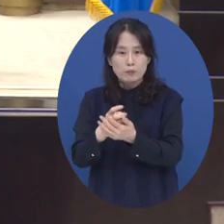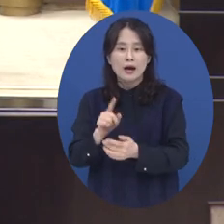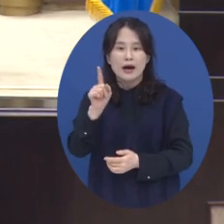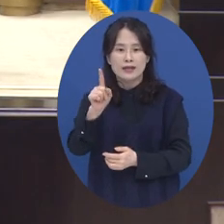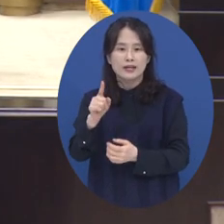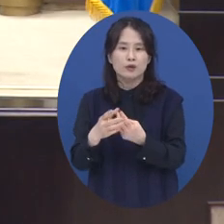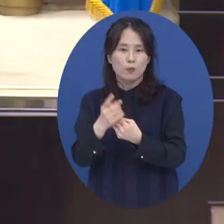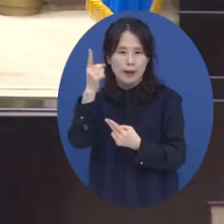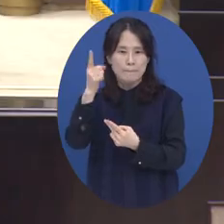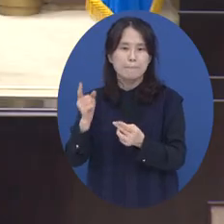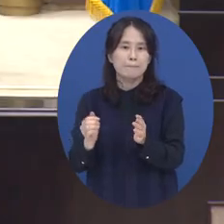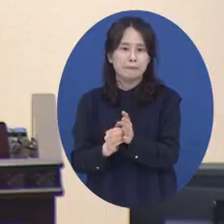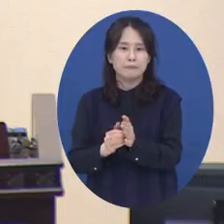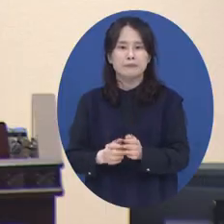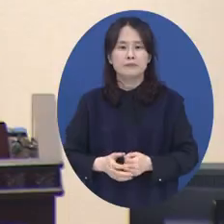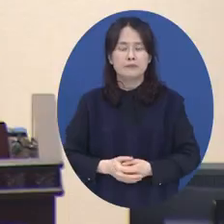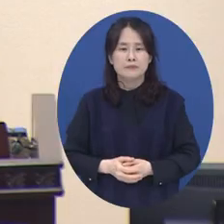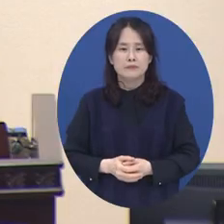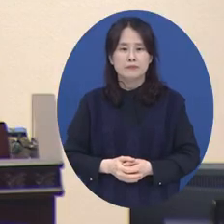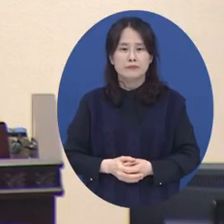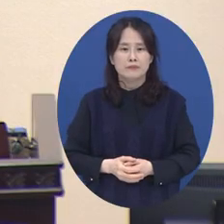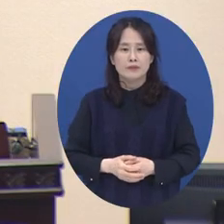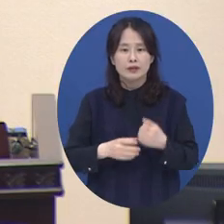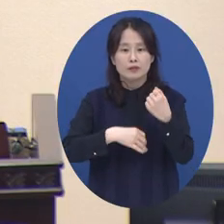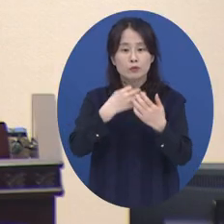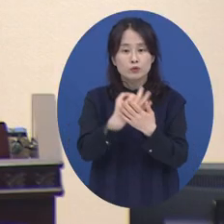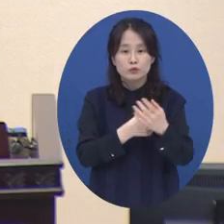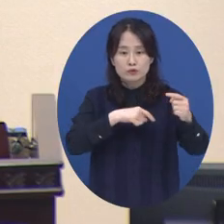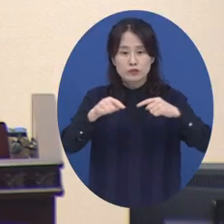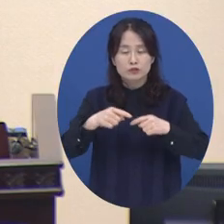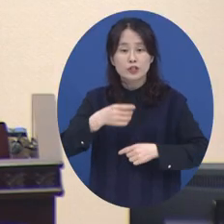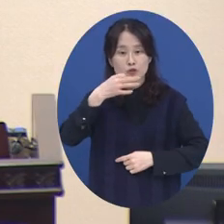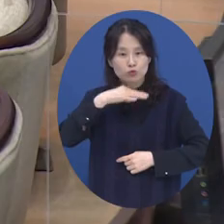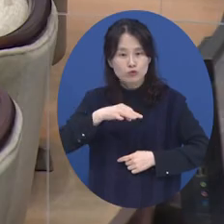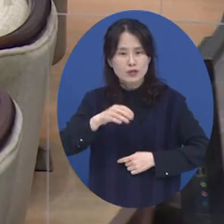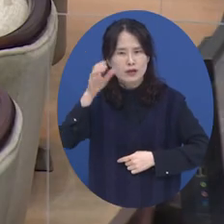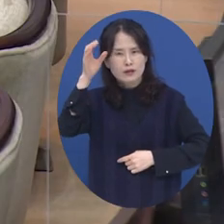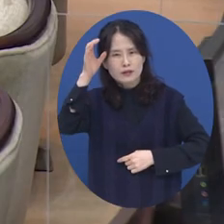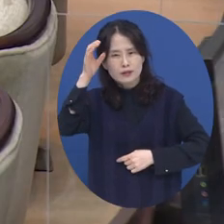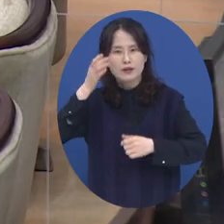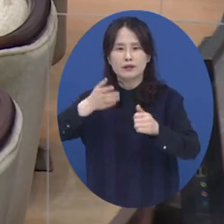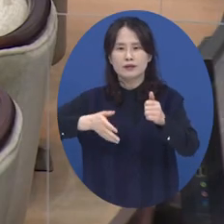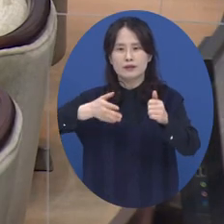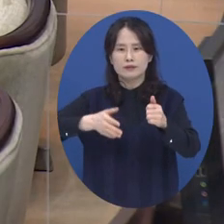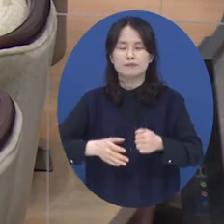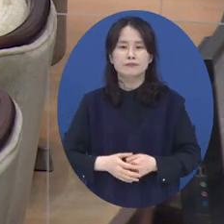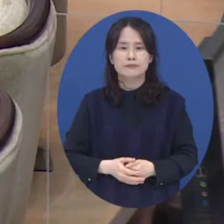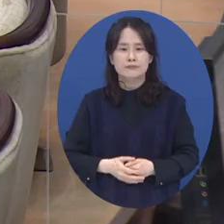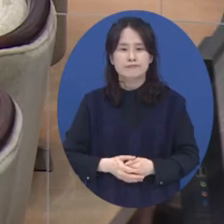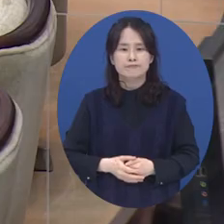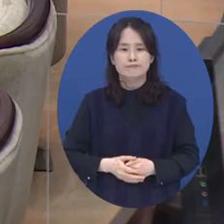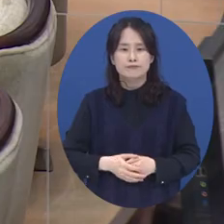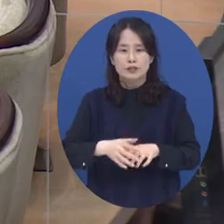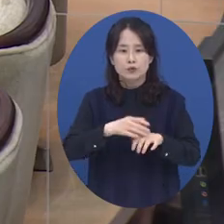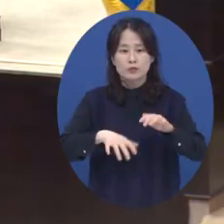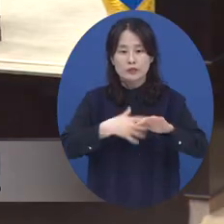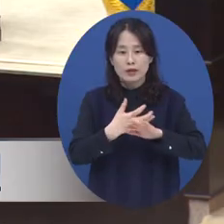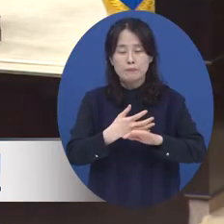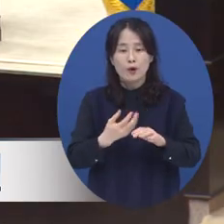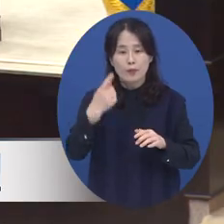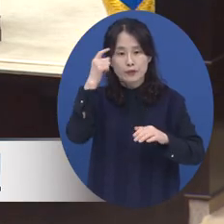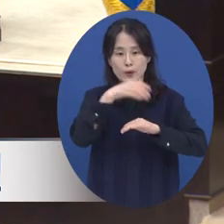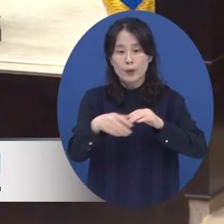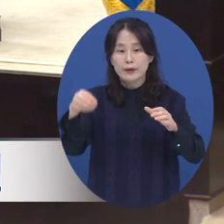기본소득 기본 초래 로 일어나는 내용이 골자 많다 앞으로 기본서 대청 3의 추신 효율성이 높아질 것으로 기대됩니다